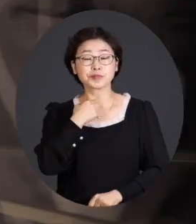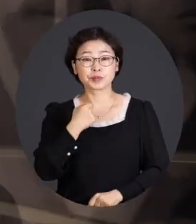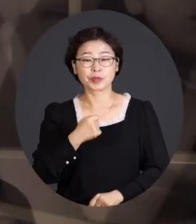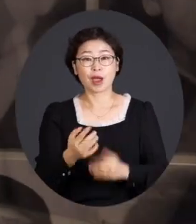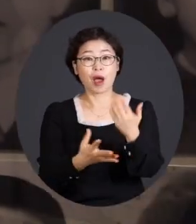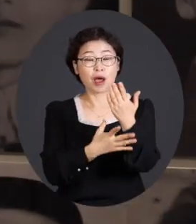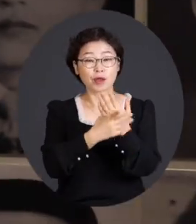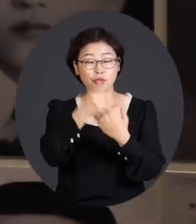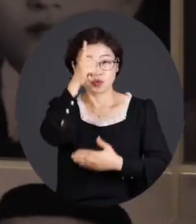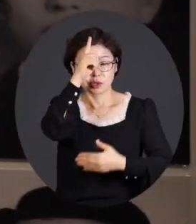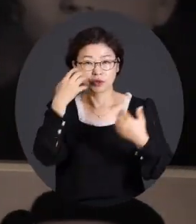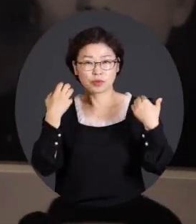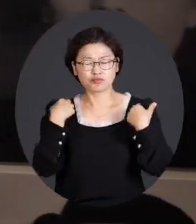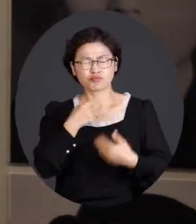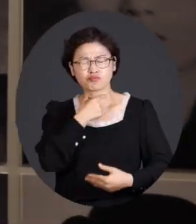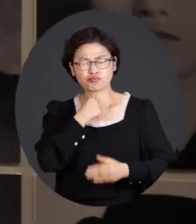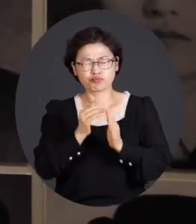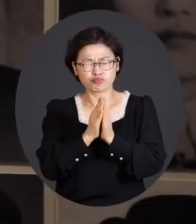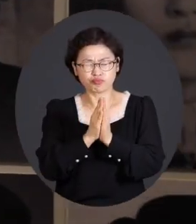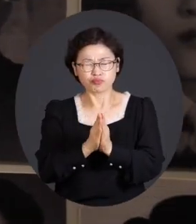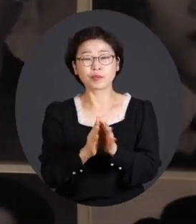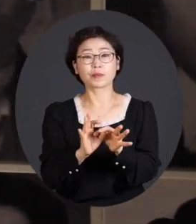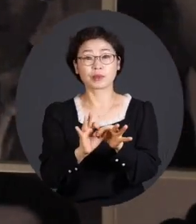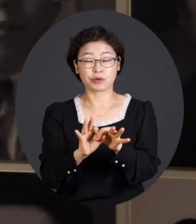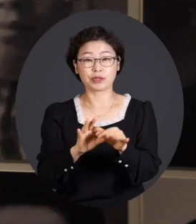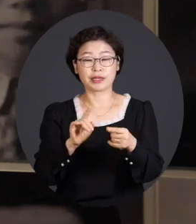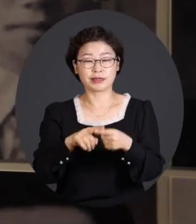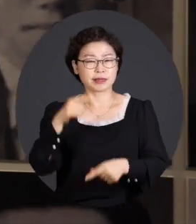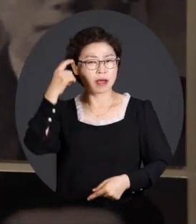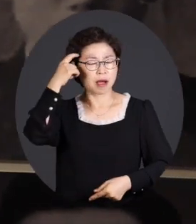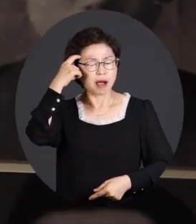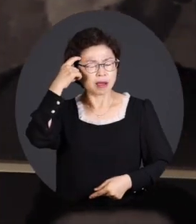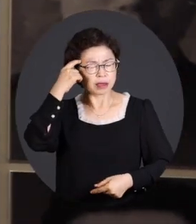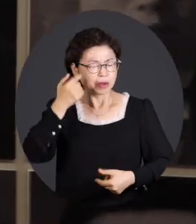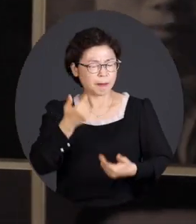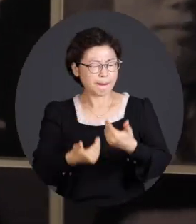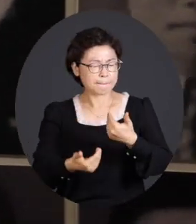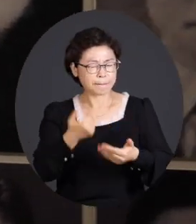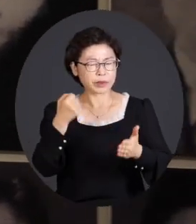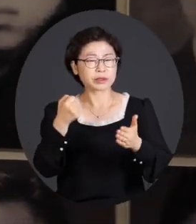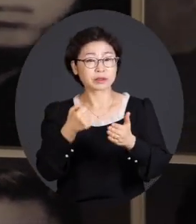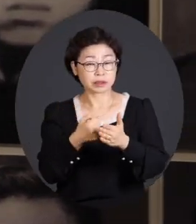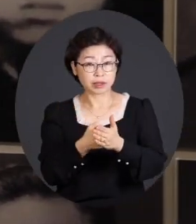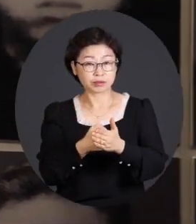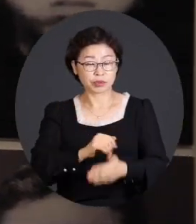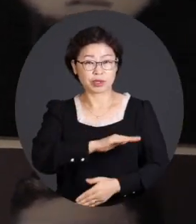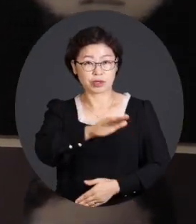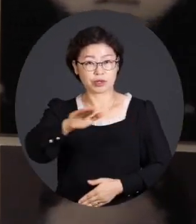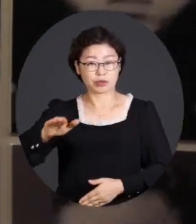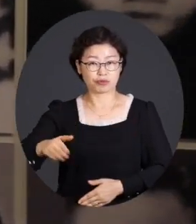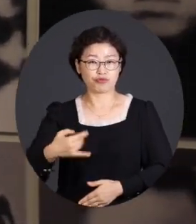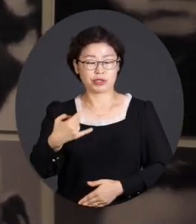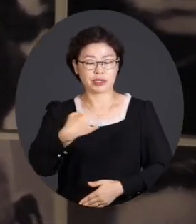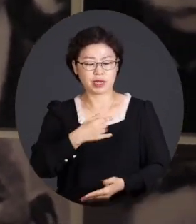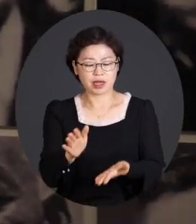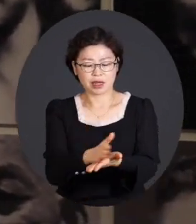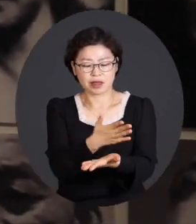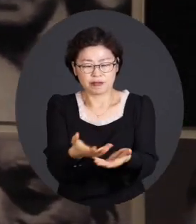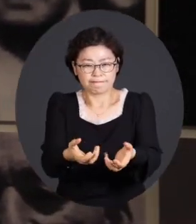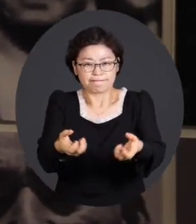통일정부 수립이라는 간절한 요구는 이념의 덫으로 돌아와 우리를